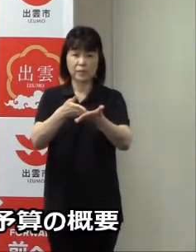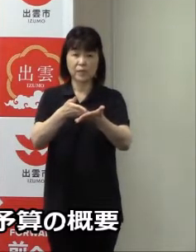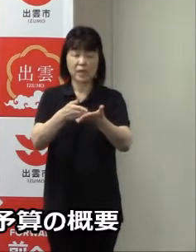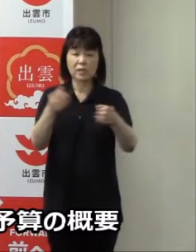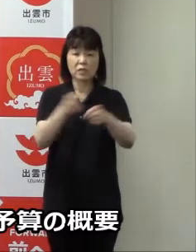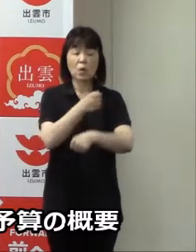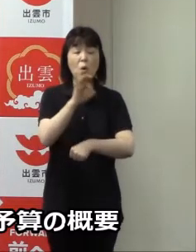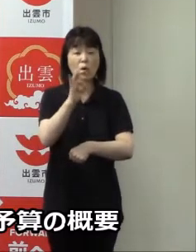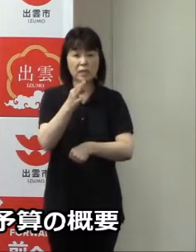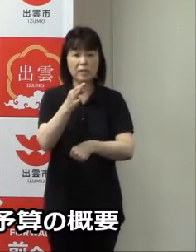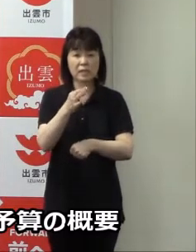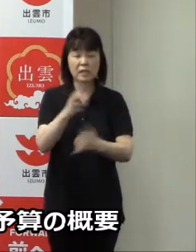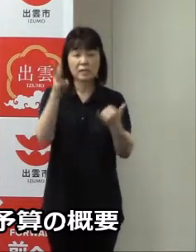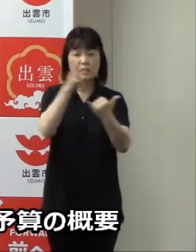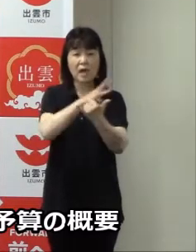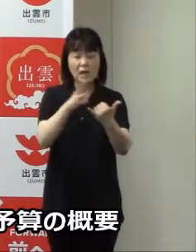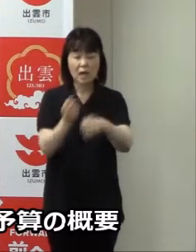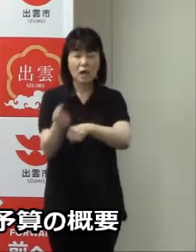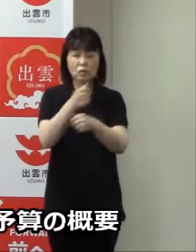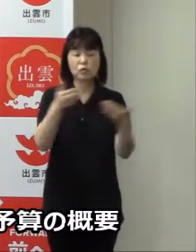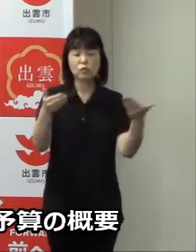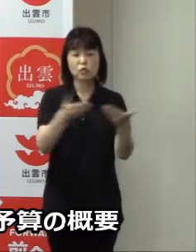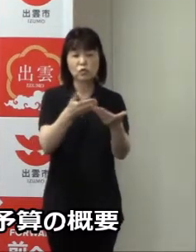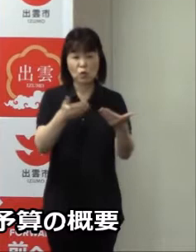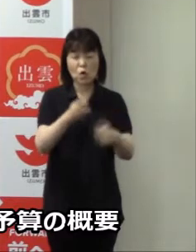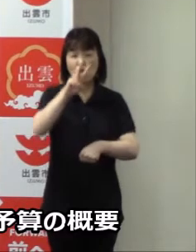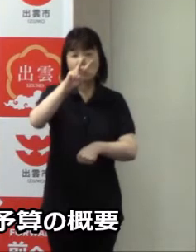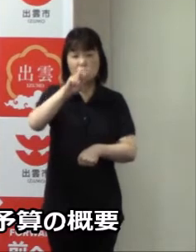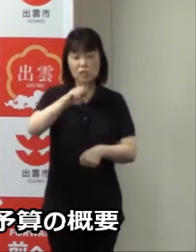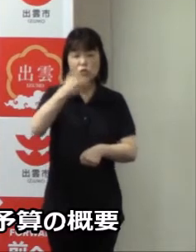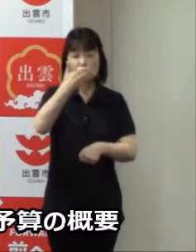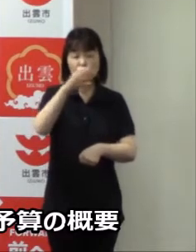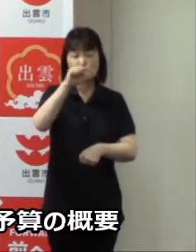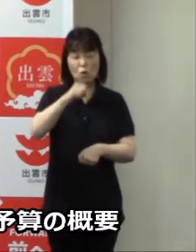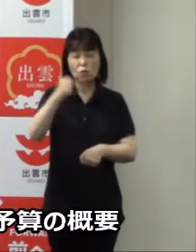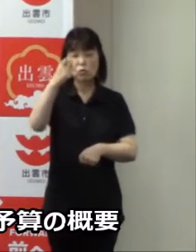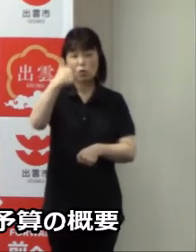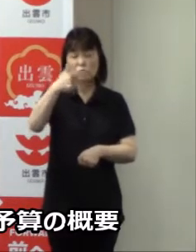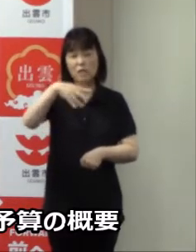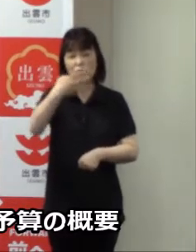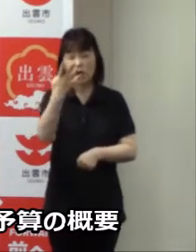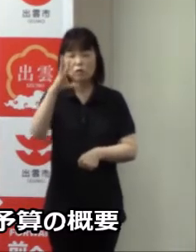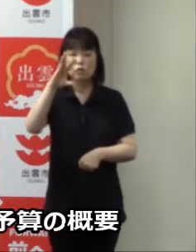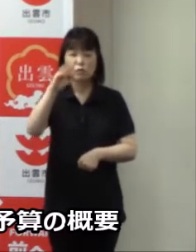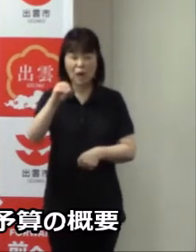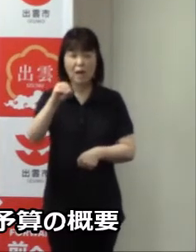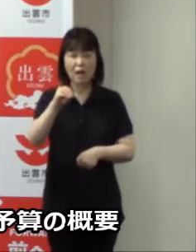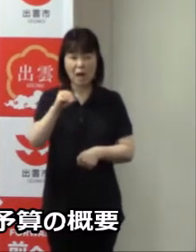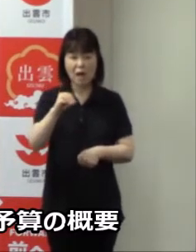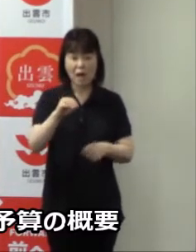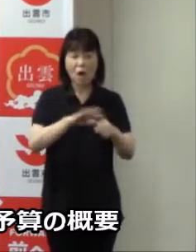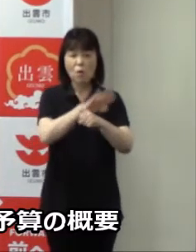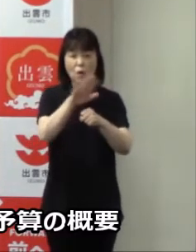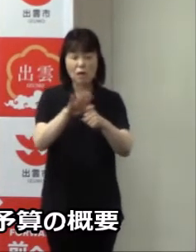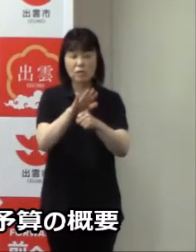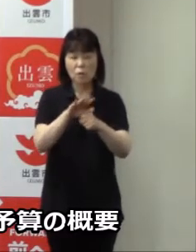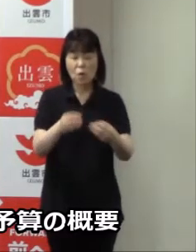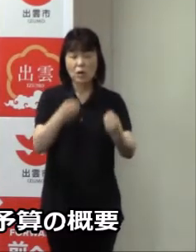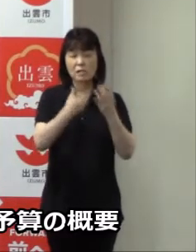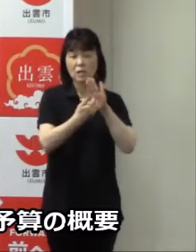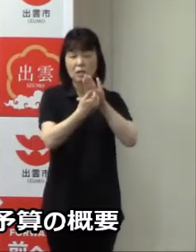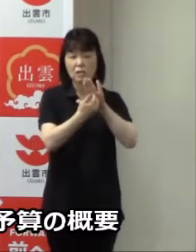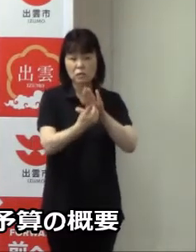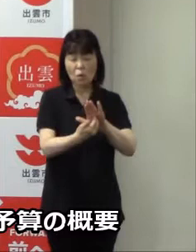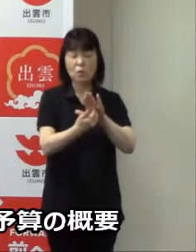業費といたしまして、災害復旧事業に29億6900万円、新型コロナウイルス感染症対策事業